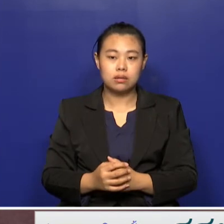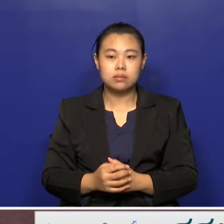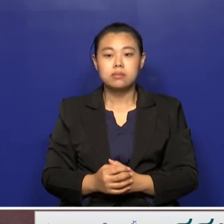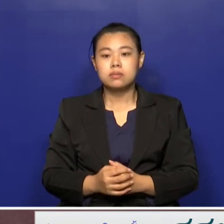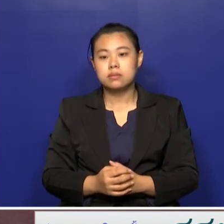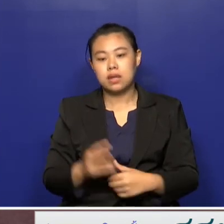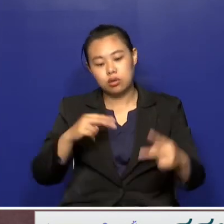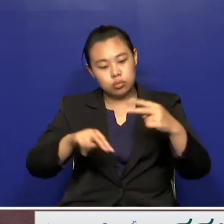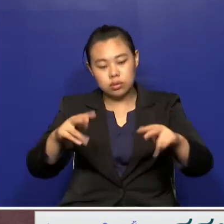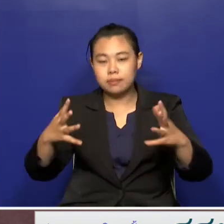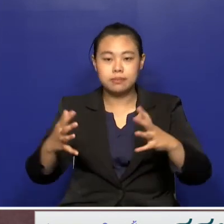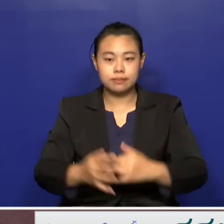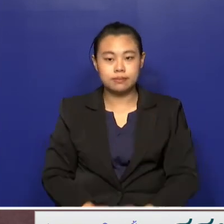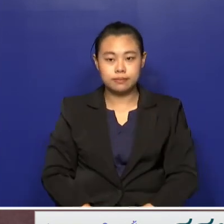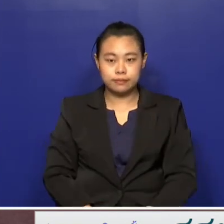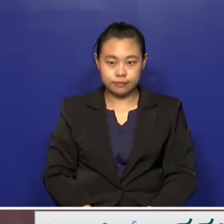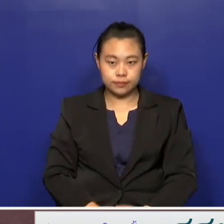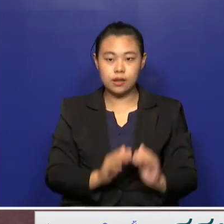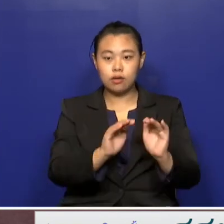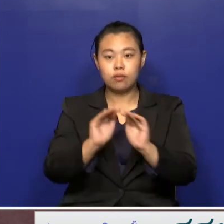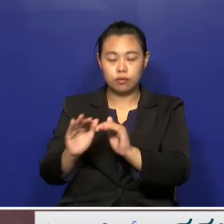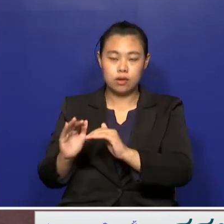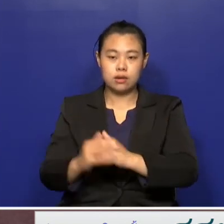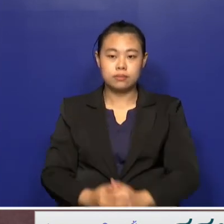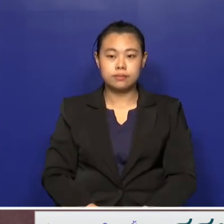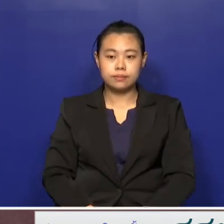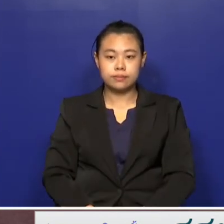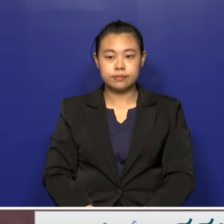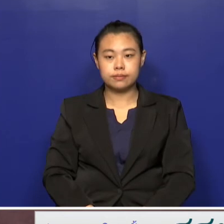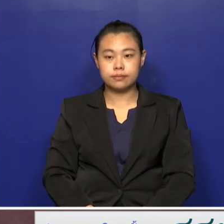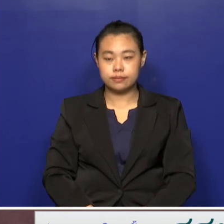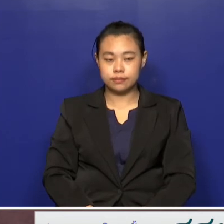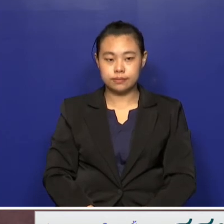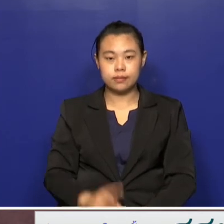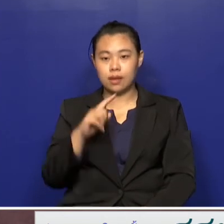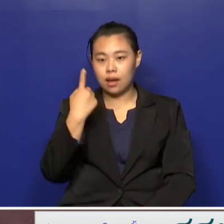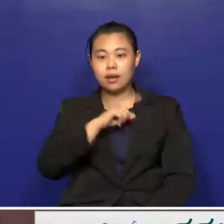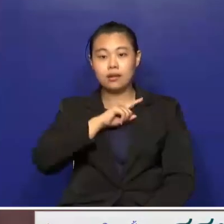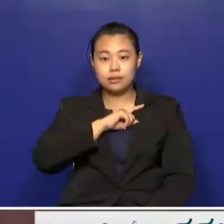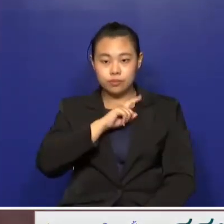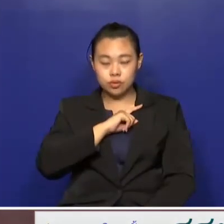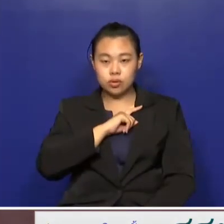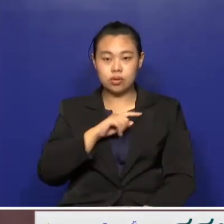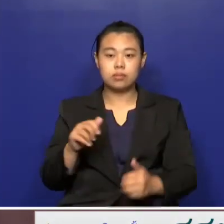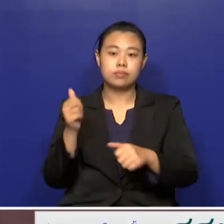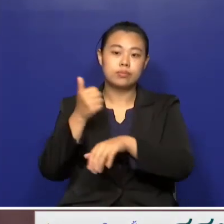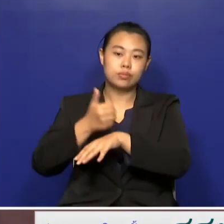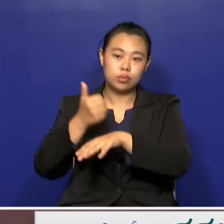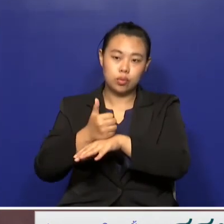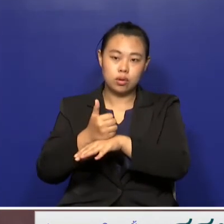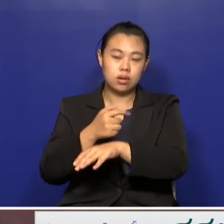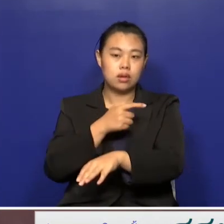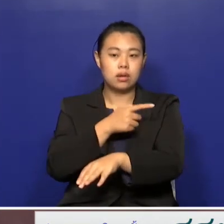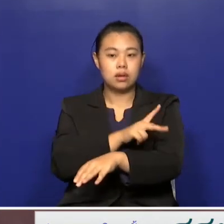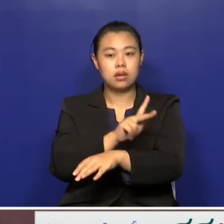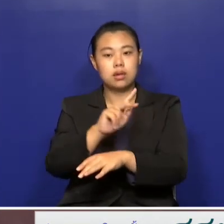ายจุดนะคะดังนั้นเนี่ยดิฉันจึงฝากท่านประธานไปยังหน่วยงานที่เกี่ยวข้องรวมทั้งผู้ว่าราชการจังหวัดกระบี่ให้พิจาร